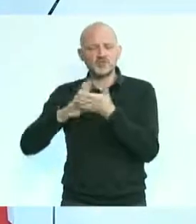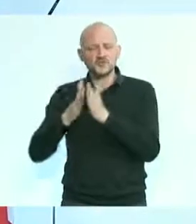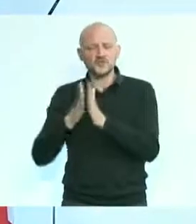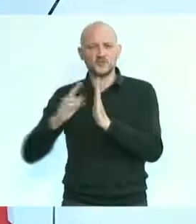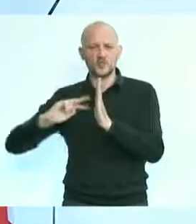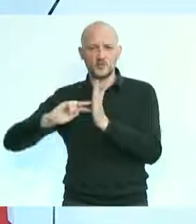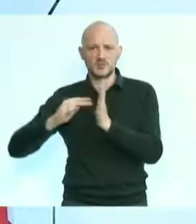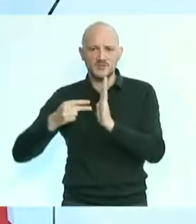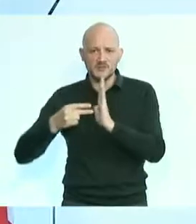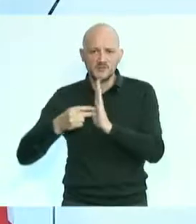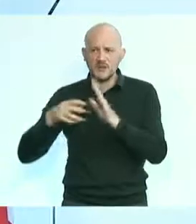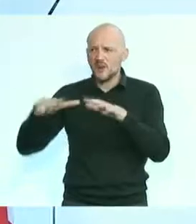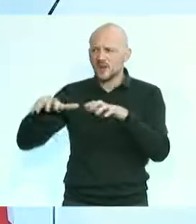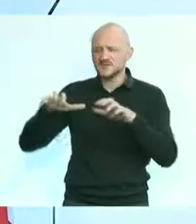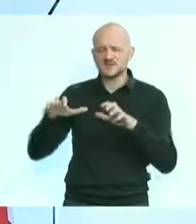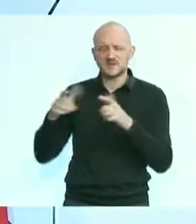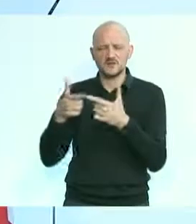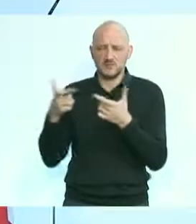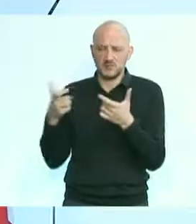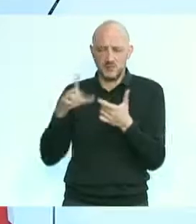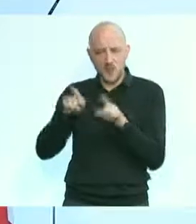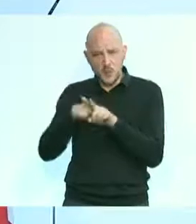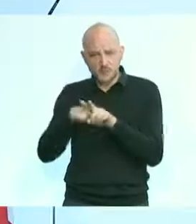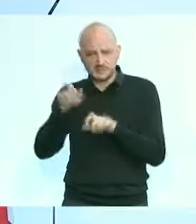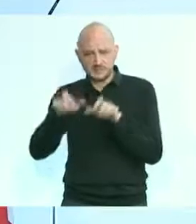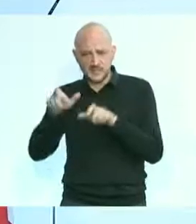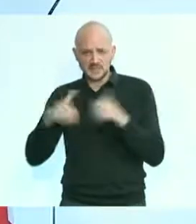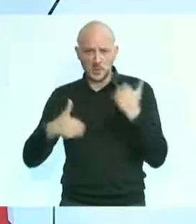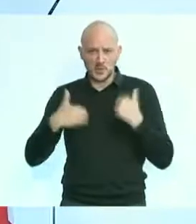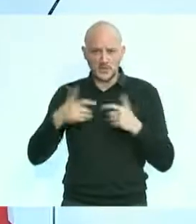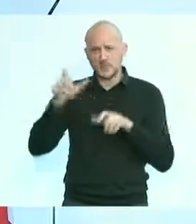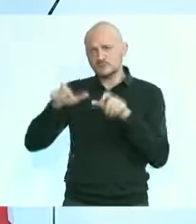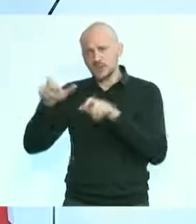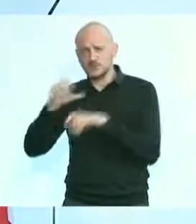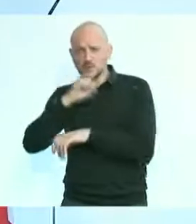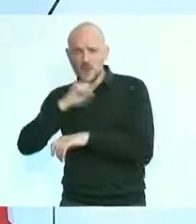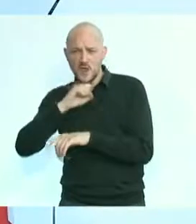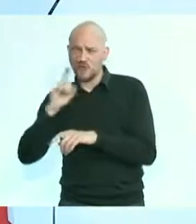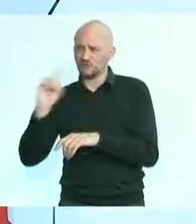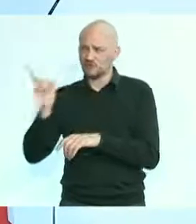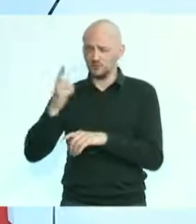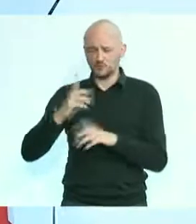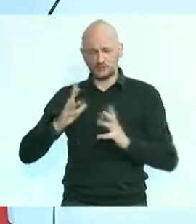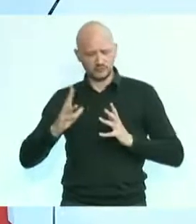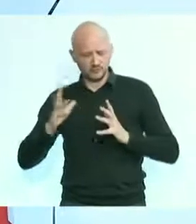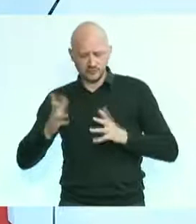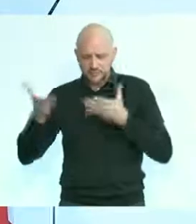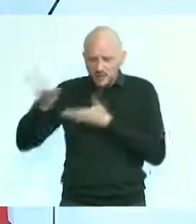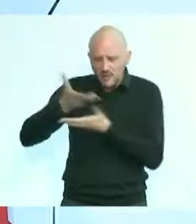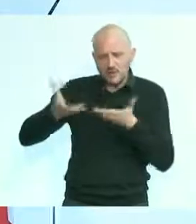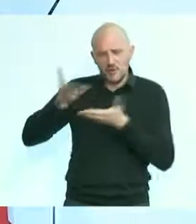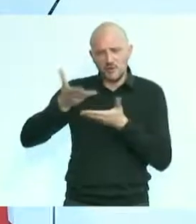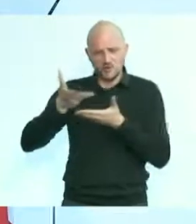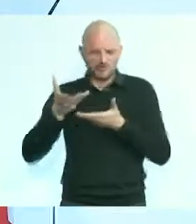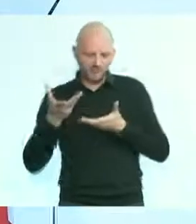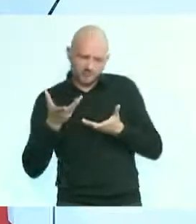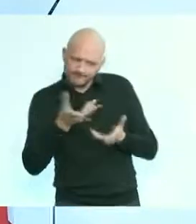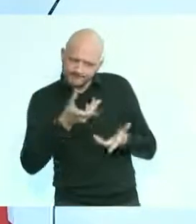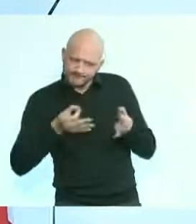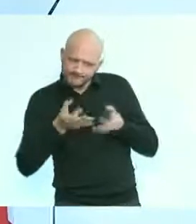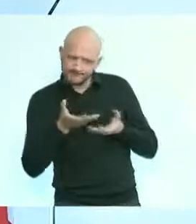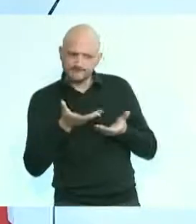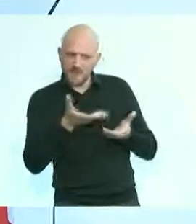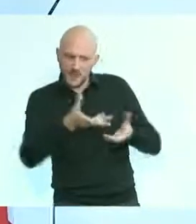personnes handicapées, mais aussi personnes âgées, sont des espaces qui doivent porter aussi ces ambassadeurs pour que ça s'inscrive vraiment dans la ville et dans